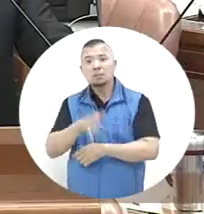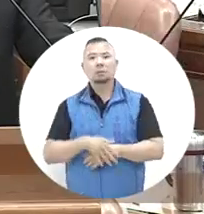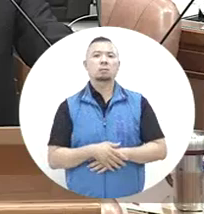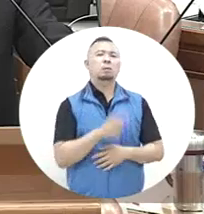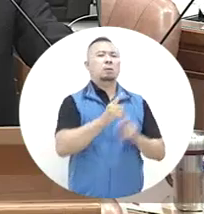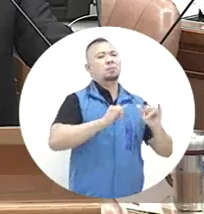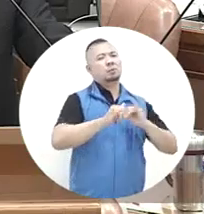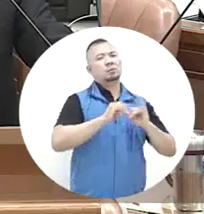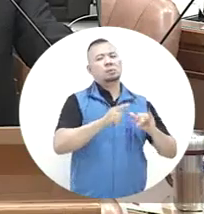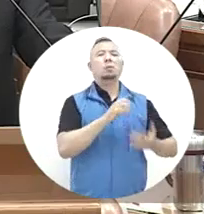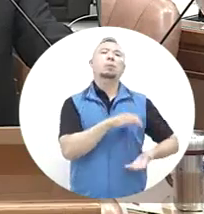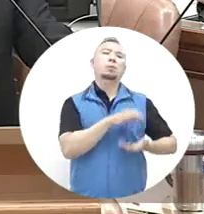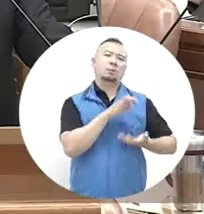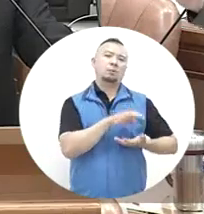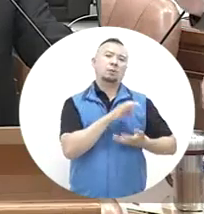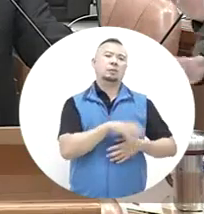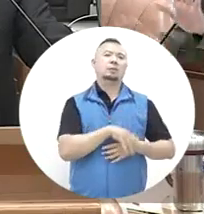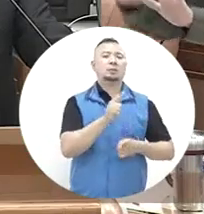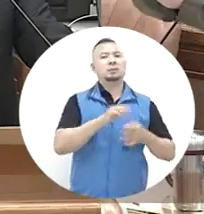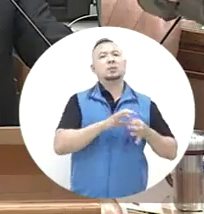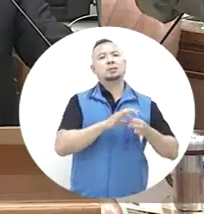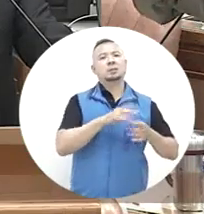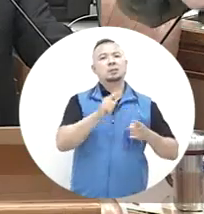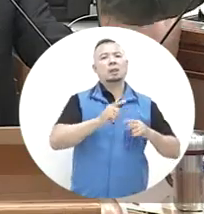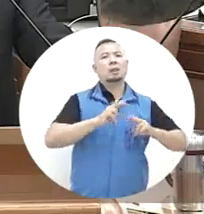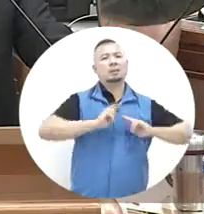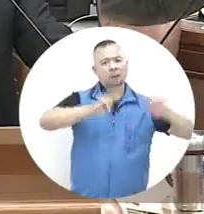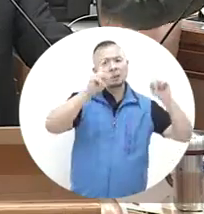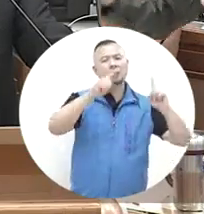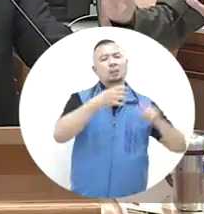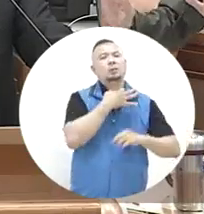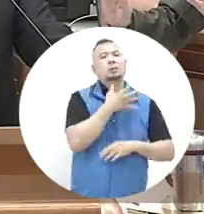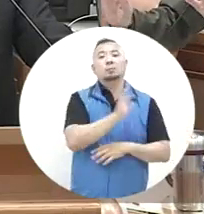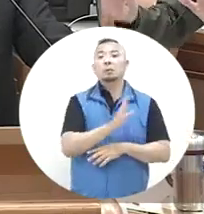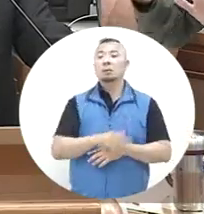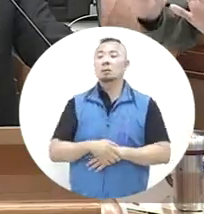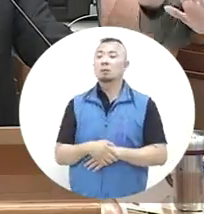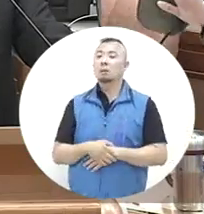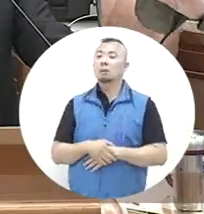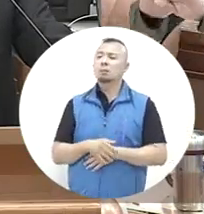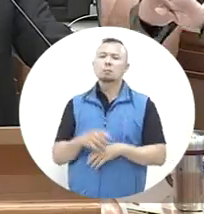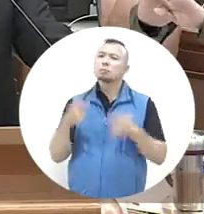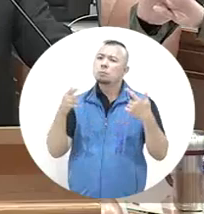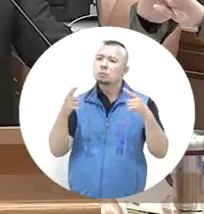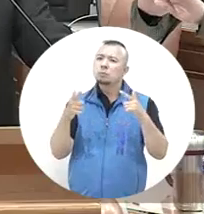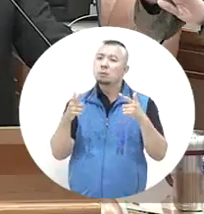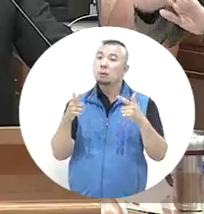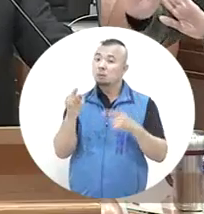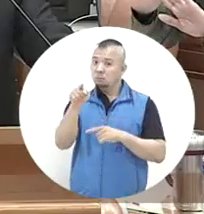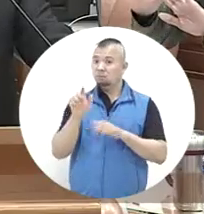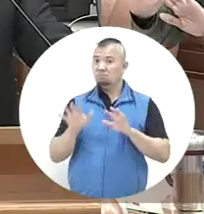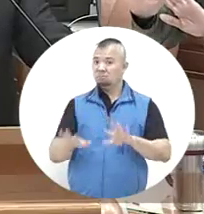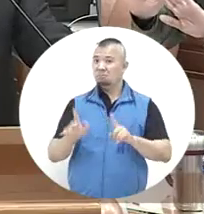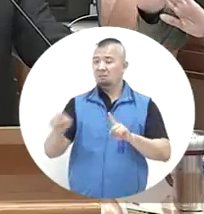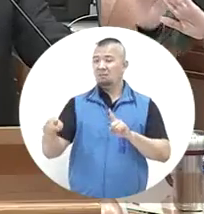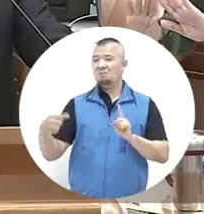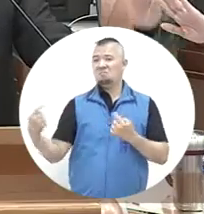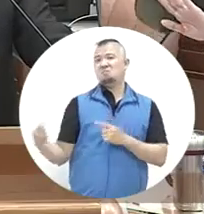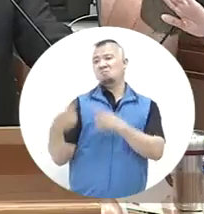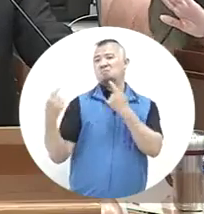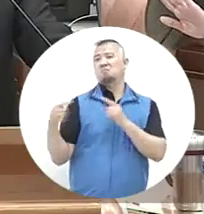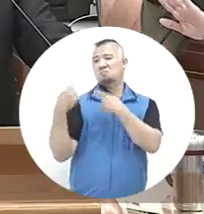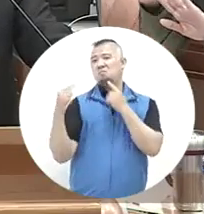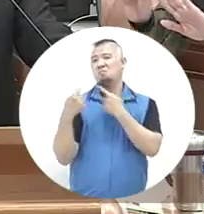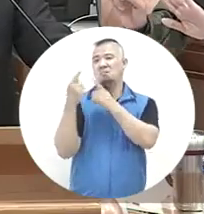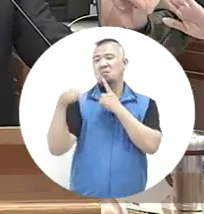关心的。 市长，就是、您的态度是怎样？ 稳定的电力嘛。 我们不论数，不是市长，您现在巧辩了哦。 我没有巧 辩。非核家园是不